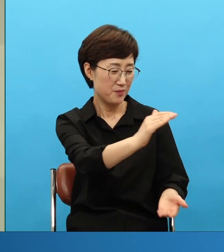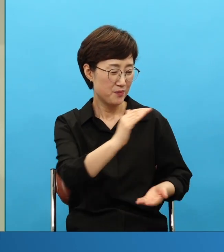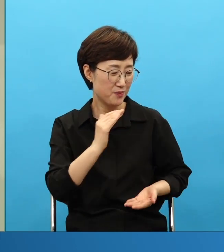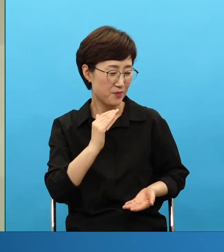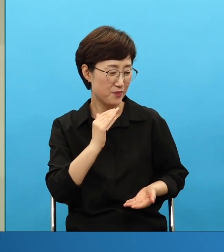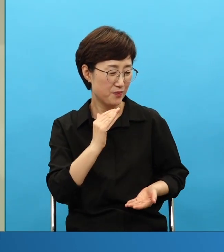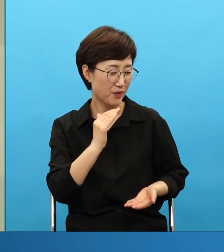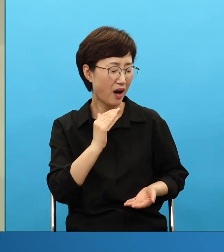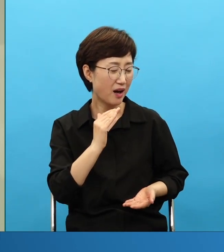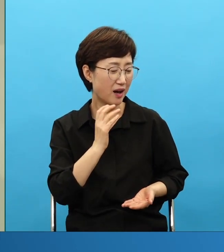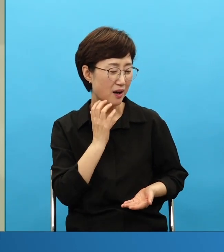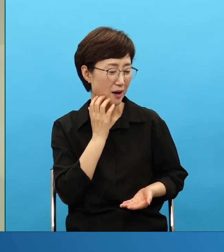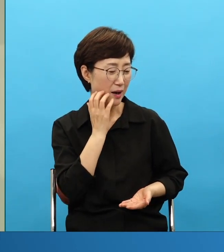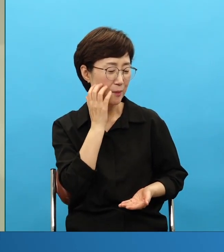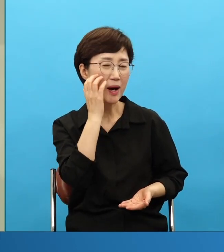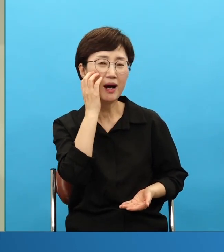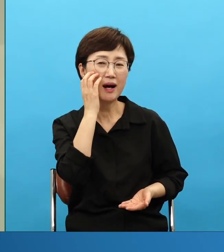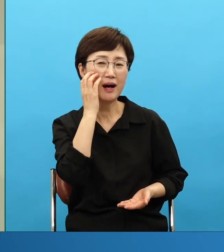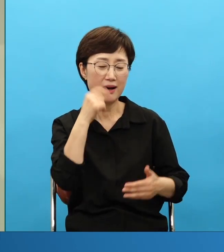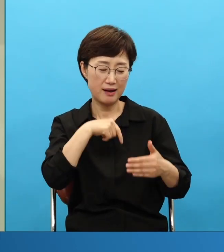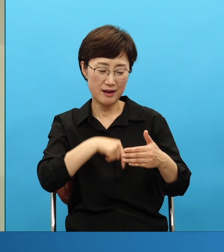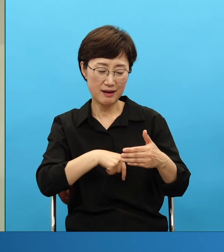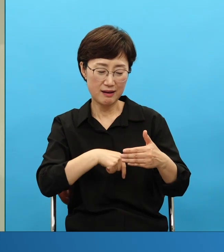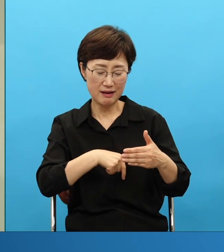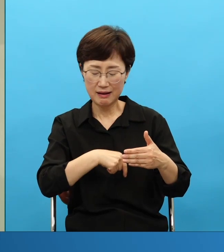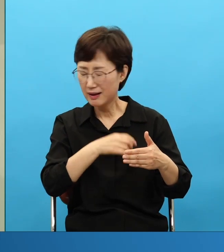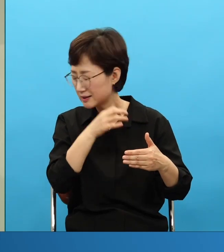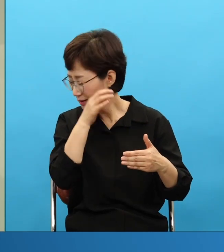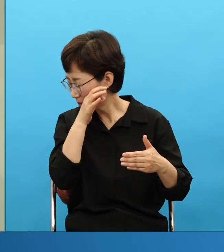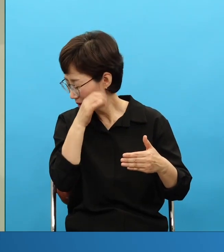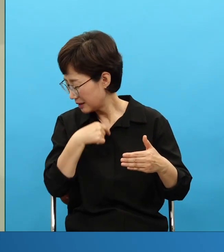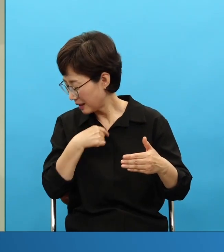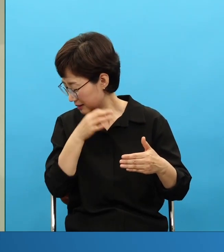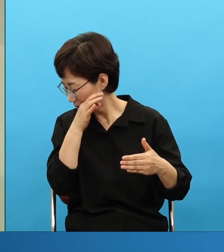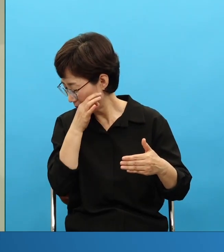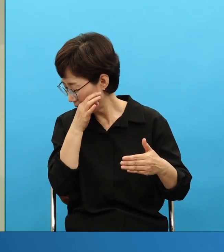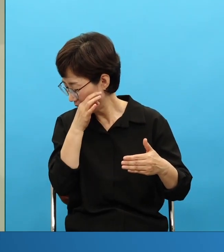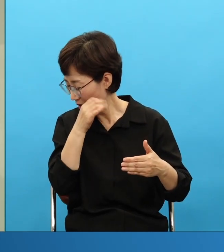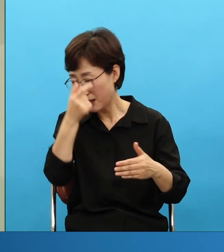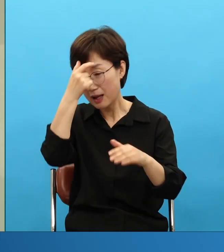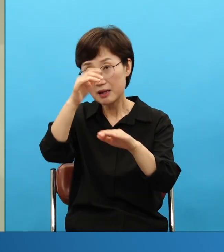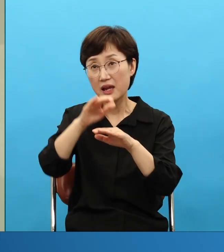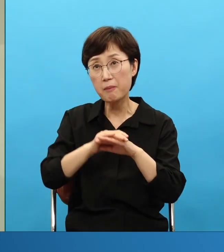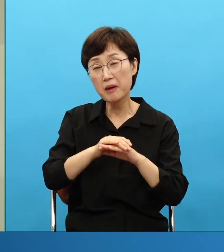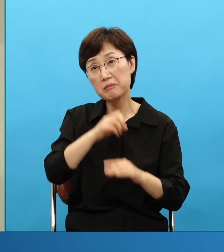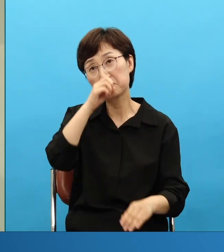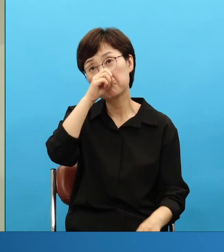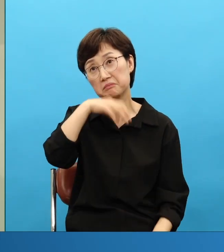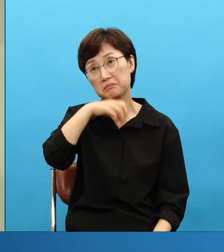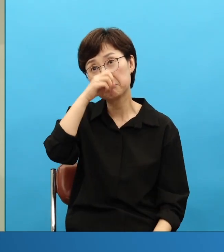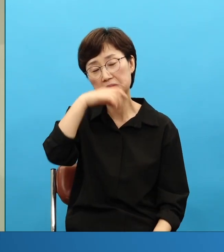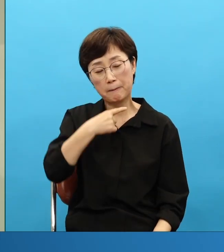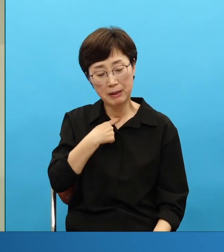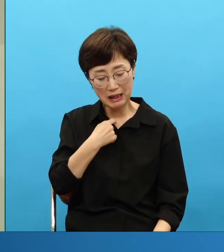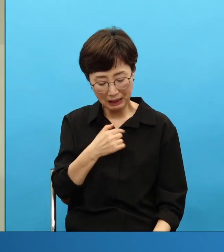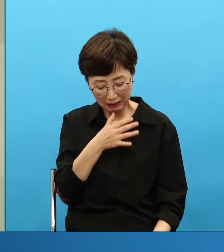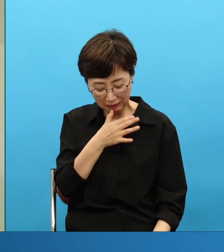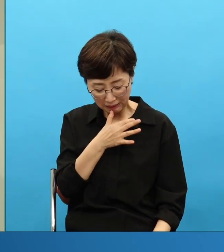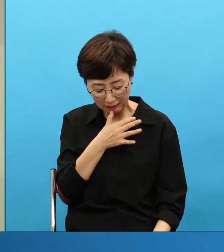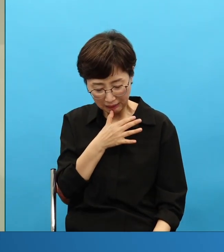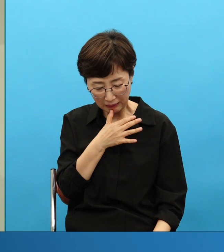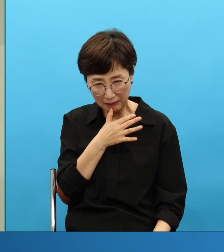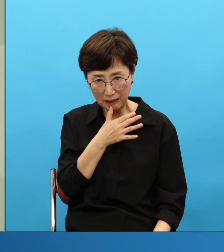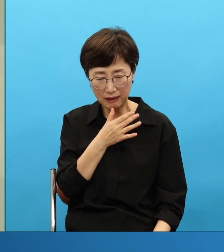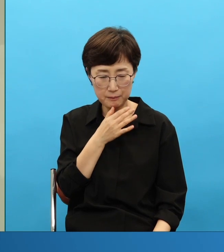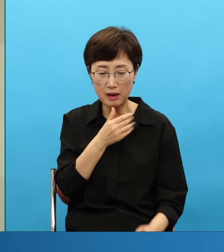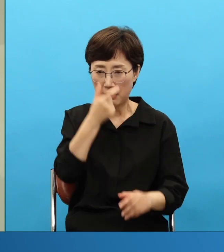it made me think about many different things. 미안하더라고요. I felt really bad. 나는 예배 귀한 줄도 모르고. Because I didn't know how precious worship was. 진짜 그래. 나는 전도사 하니까